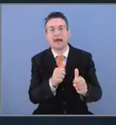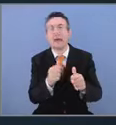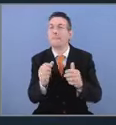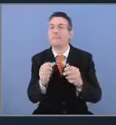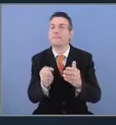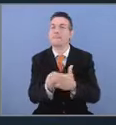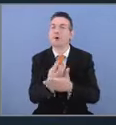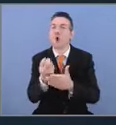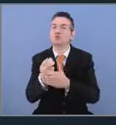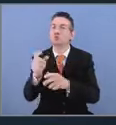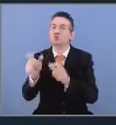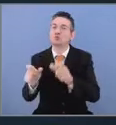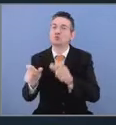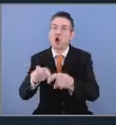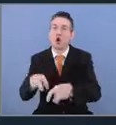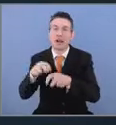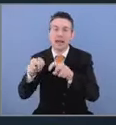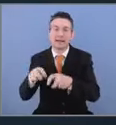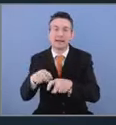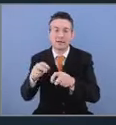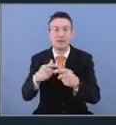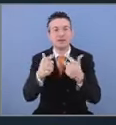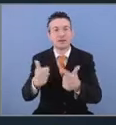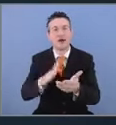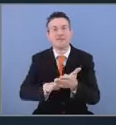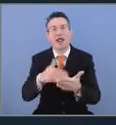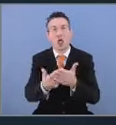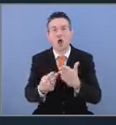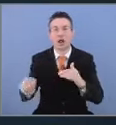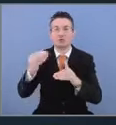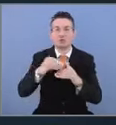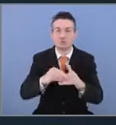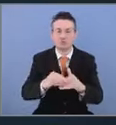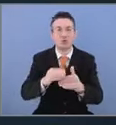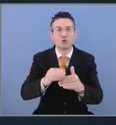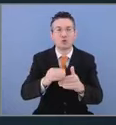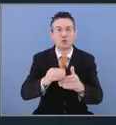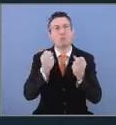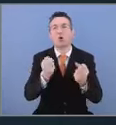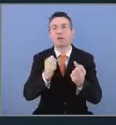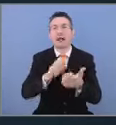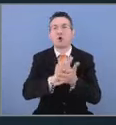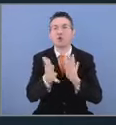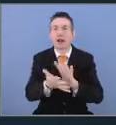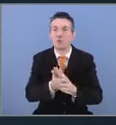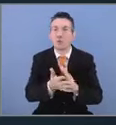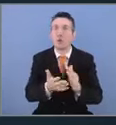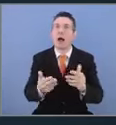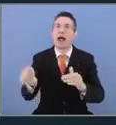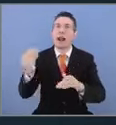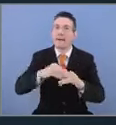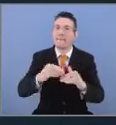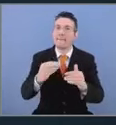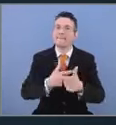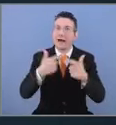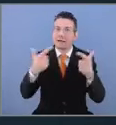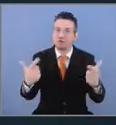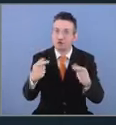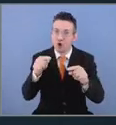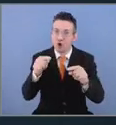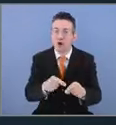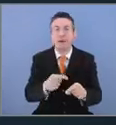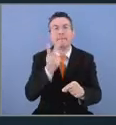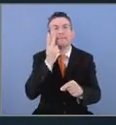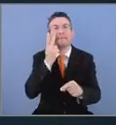aggiunto maggiore e una qualche potere contrattuale maggiore dentro le filiere, ma anche in che misura, e questo potrebbe interessare